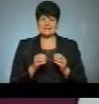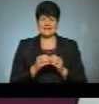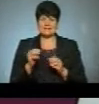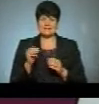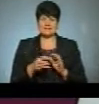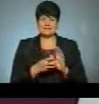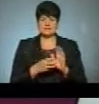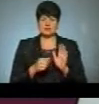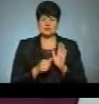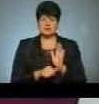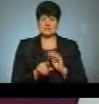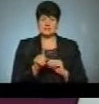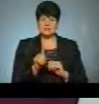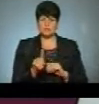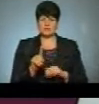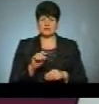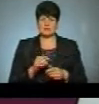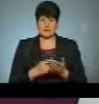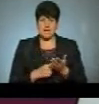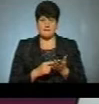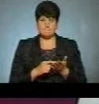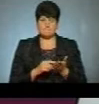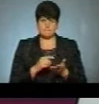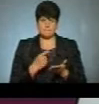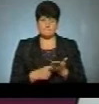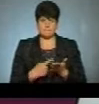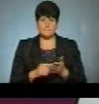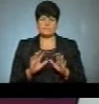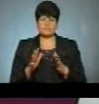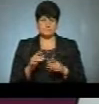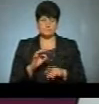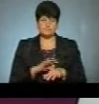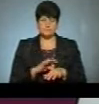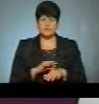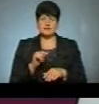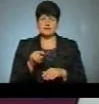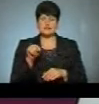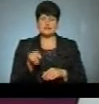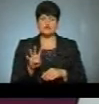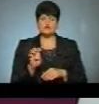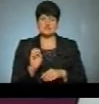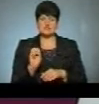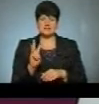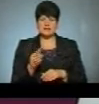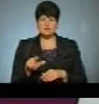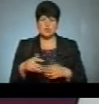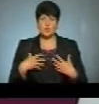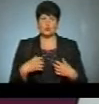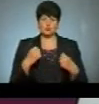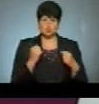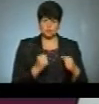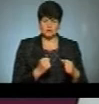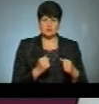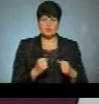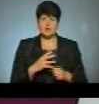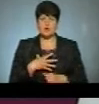10 861 лабораторно підтверджений випадок COVID-19. Із них 1413 пацієнтів одужали,